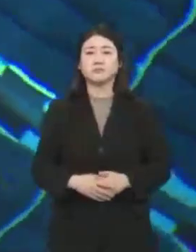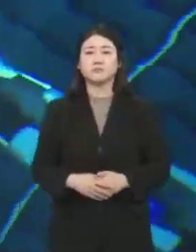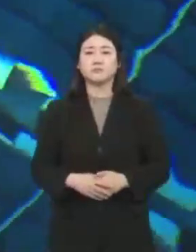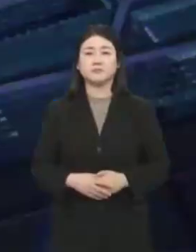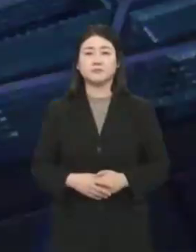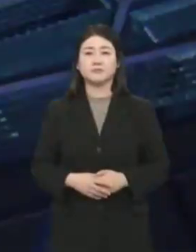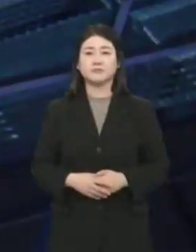밝혔습니다